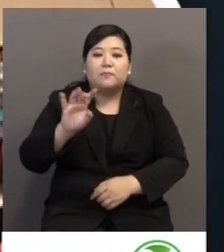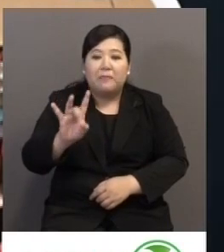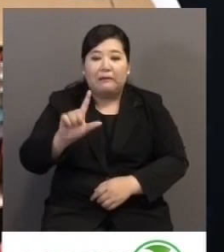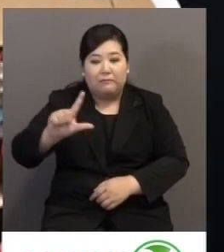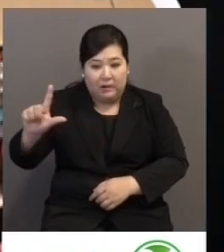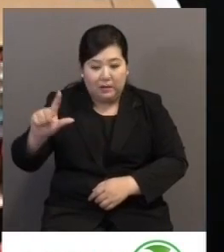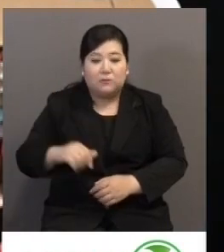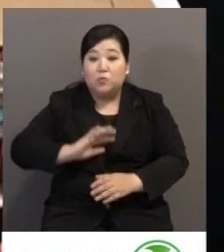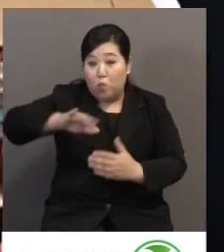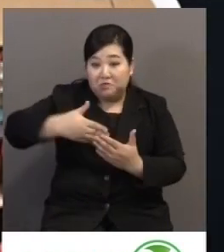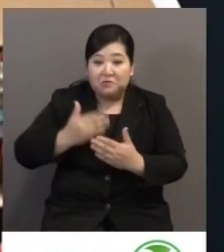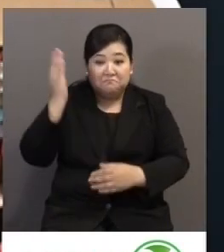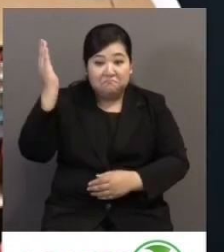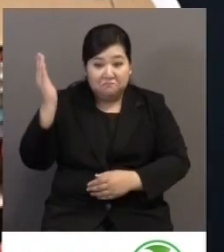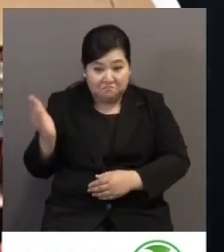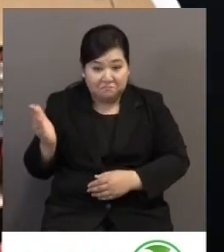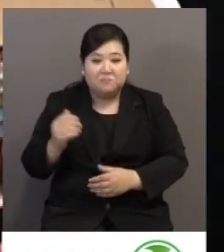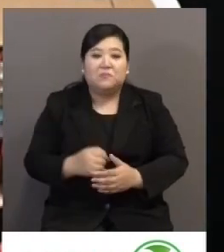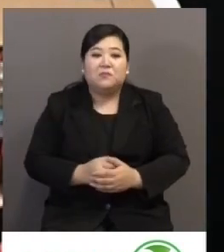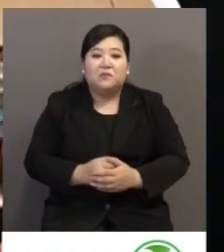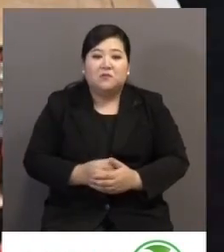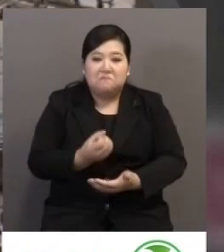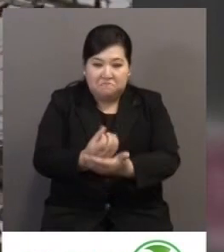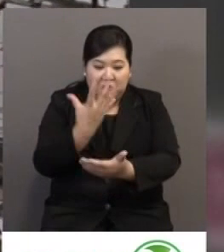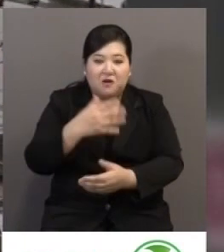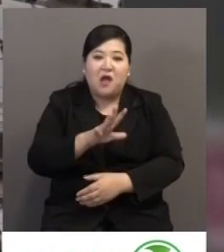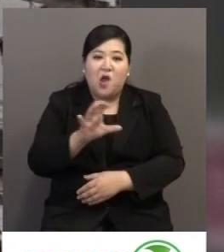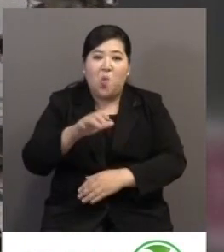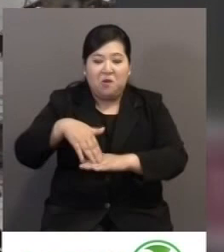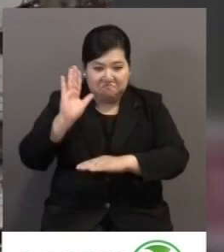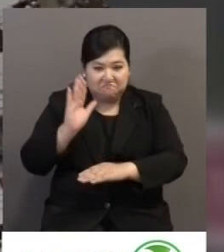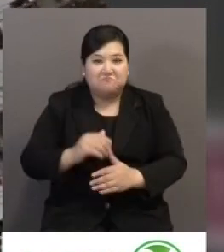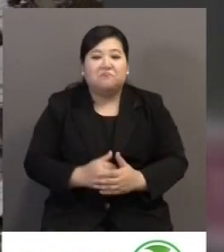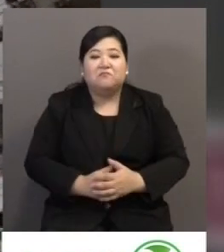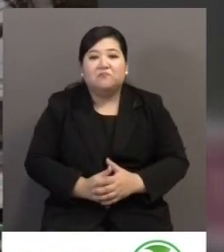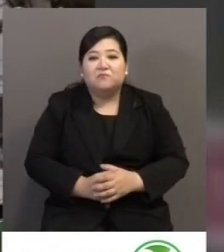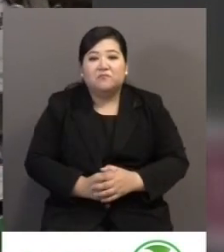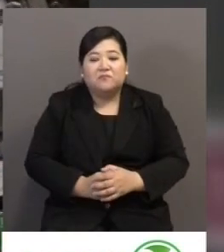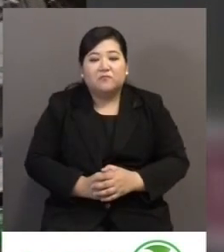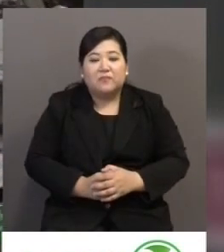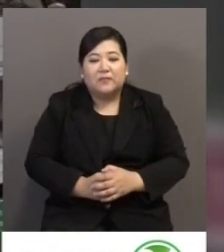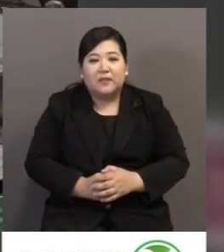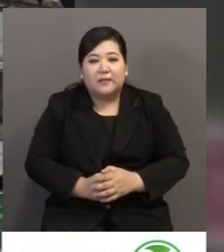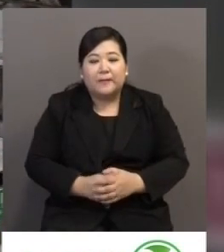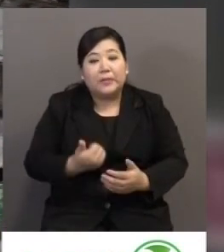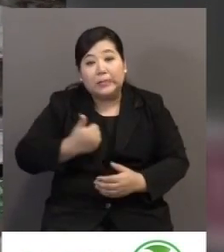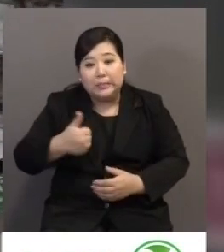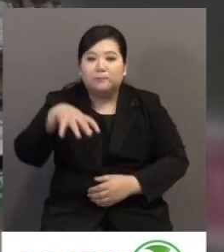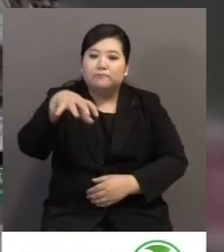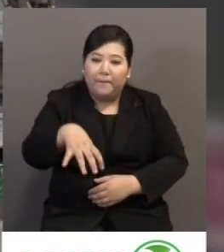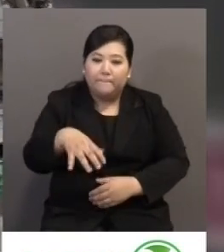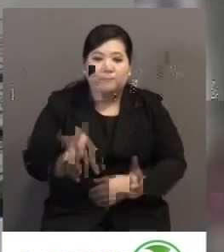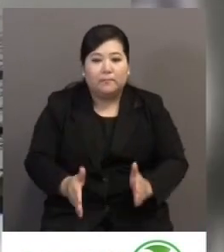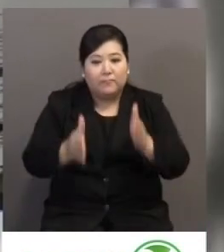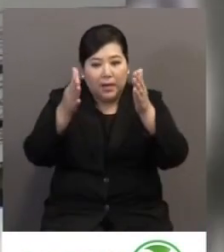รียกได้ว่าแค่สินทรัพย์นี่ก็เกินกว่า500ล้านบาทไปเรียบร้อยแล้วนะคะนี่ยังไม่นับรวมกับธุรกิจอสังหาริมทรัพ